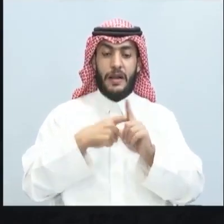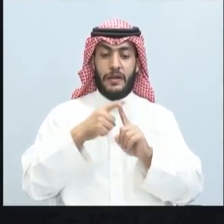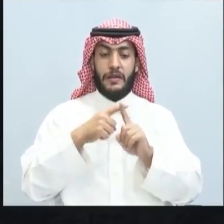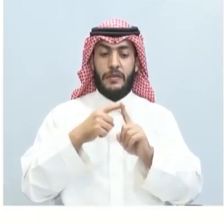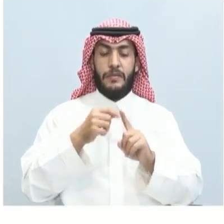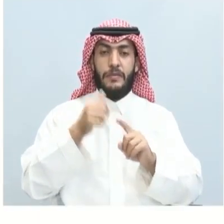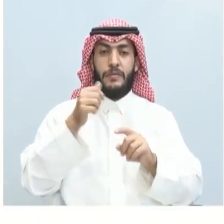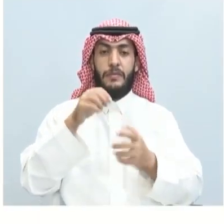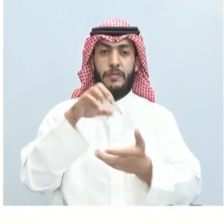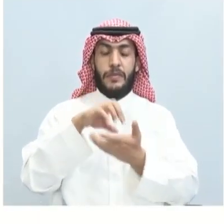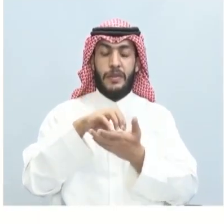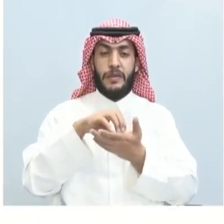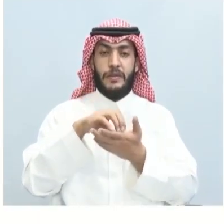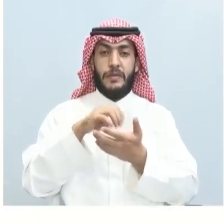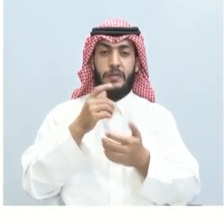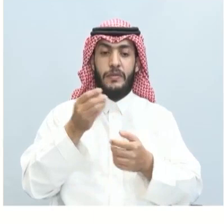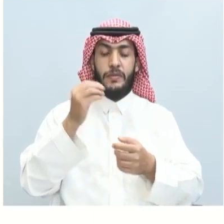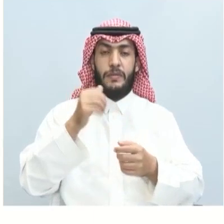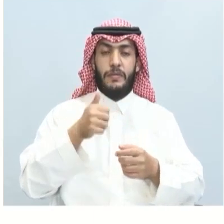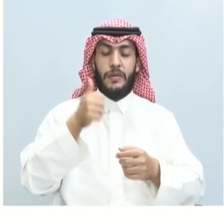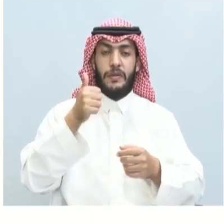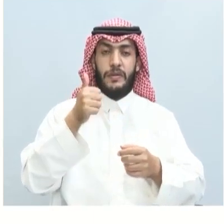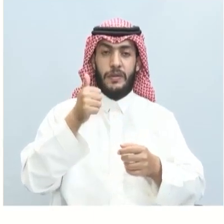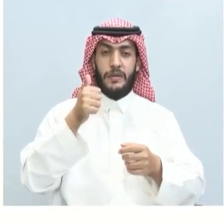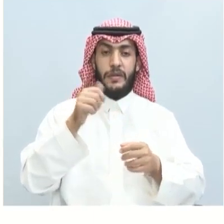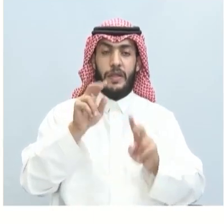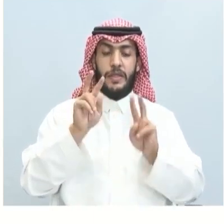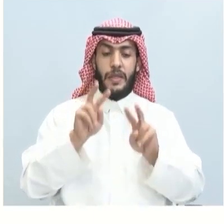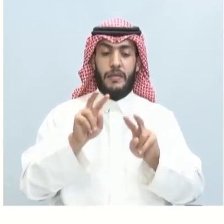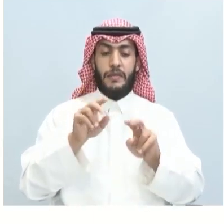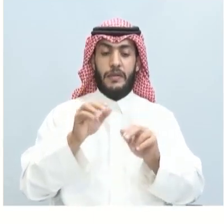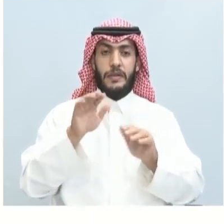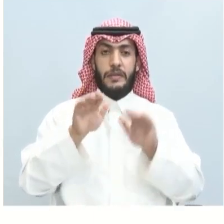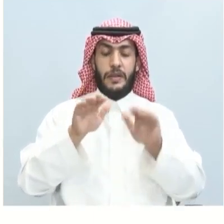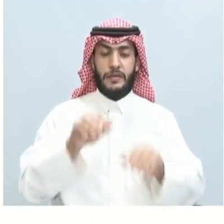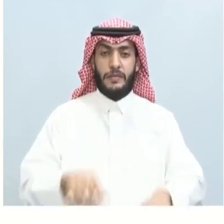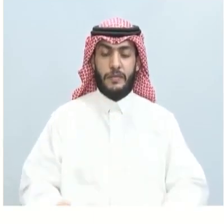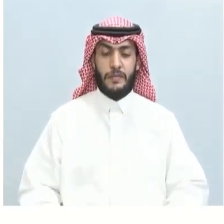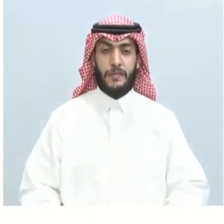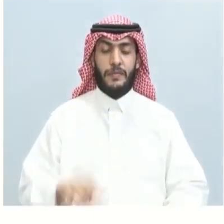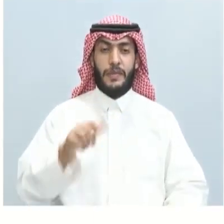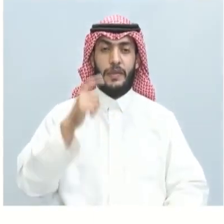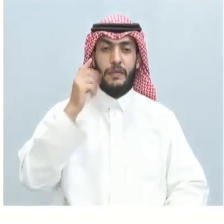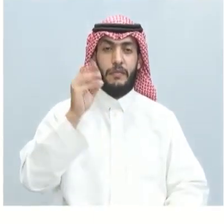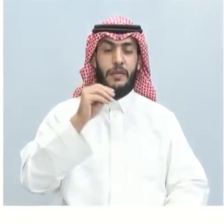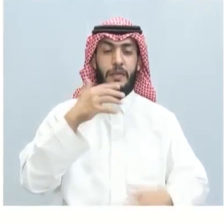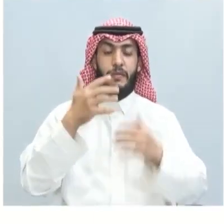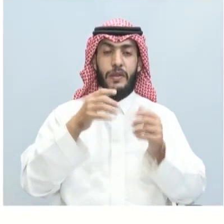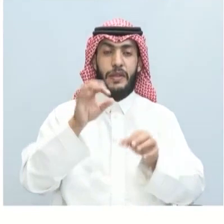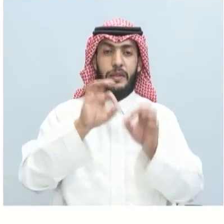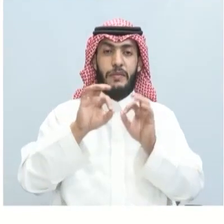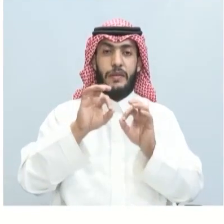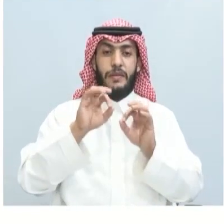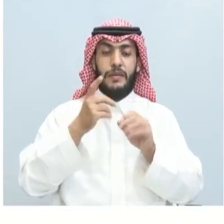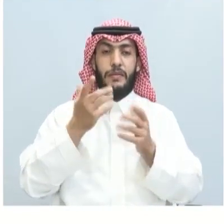سيغير موضع الاتزان وكذلك سيكون له تاثير في ثابت الاتزان نحن نعرف ان معظم التفاعلات الكيميائيه